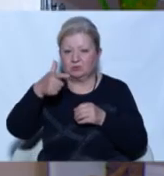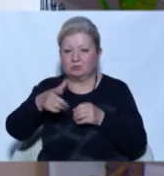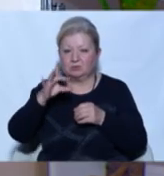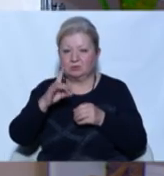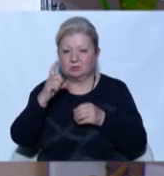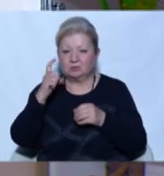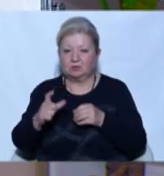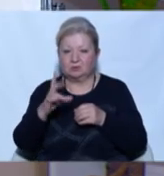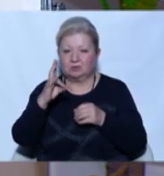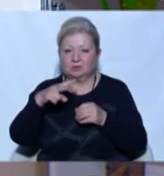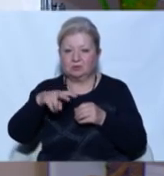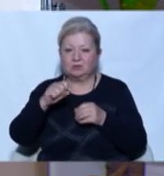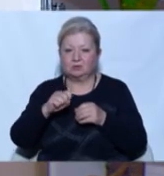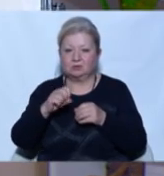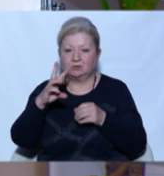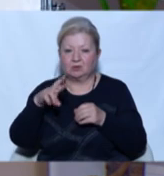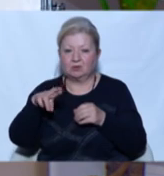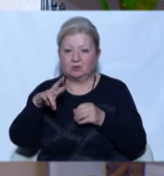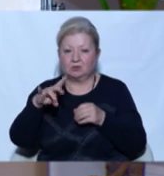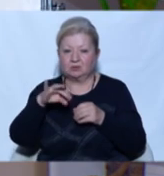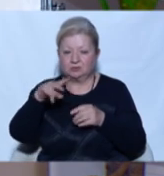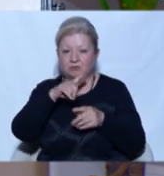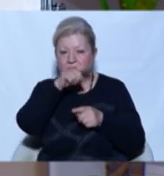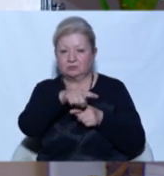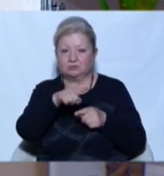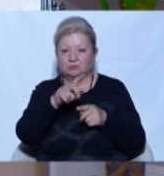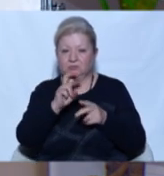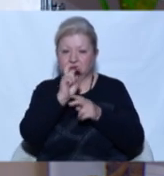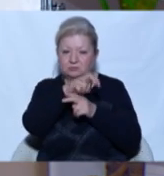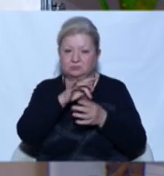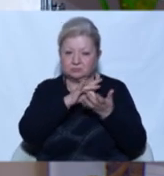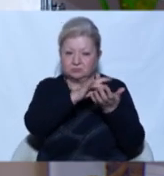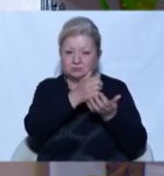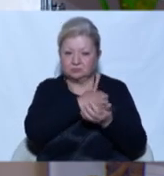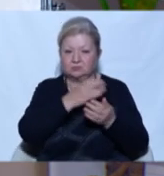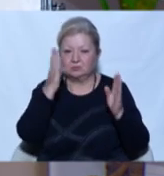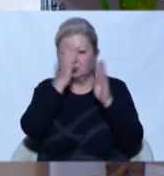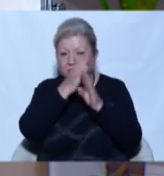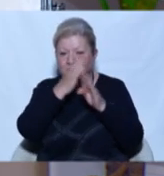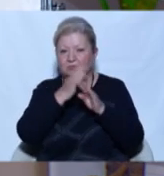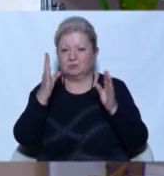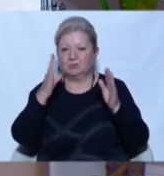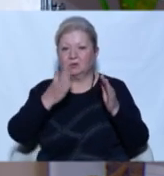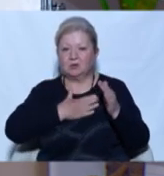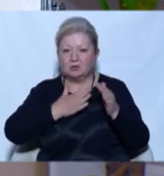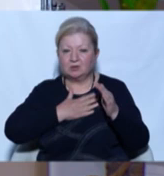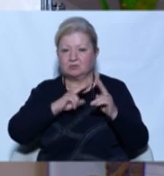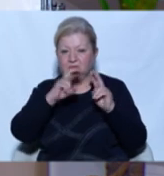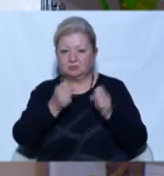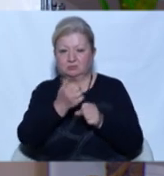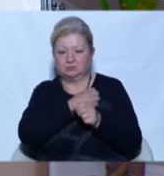გრენლანდიაზე მოგზაურობა და იქ ჰაერის მასებისა და ყინულების შესწავლა. ეს მხოლოდ მარტო ოცნებად არ